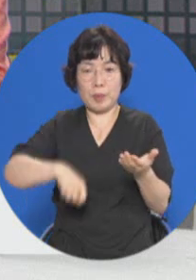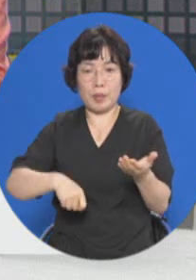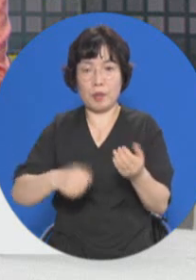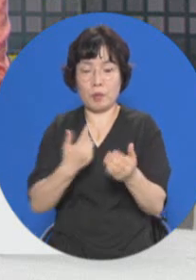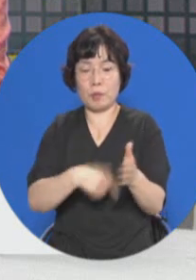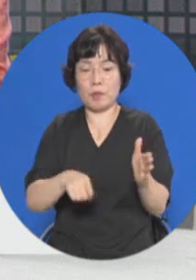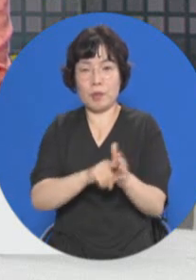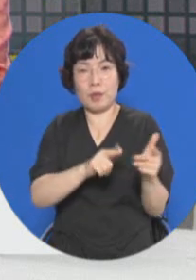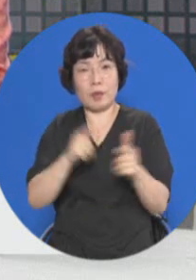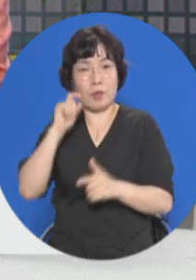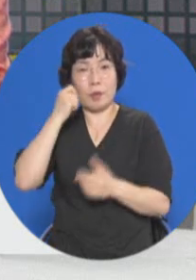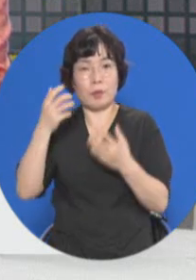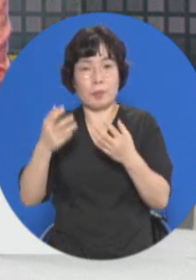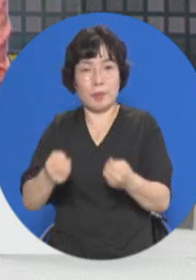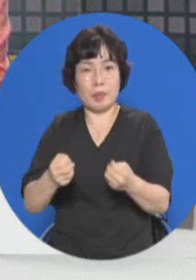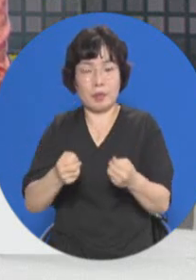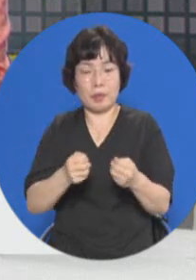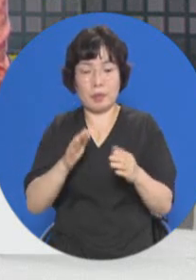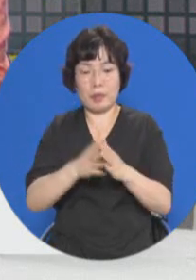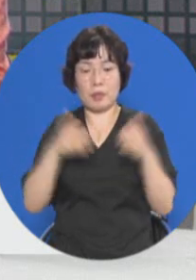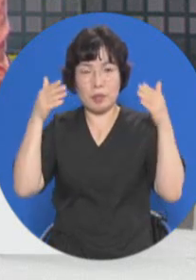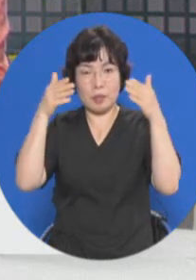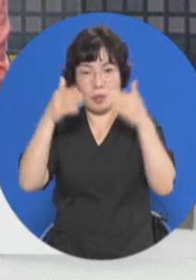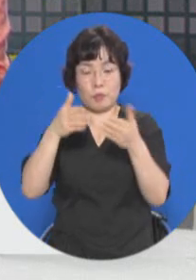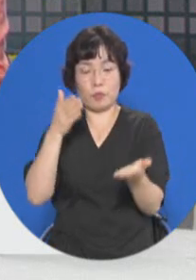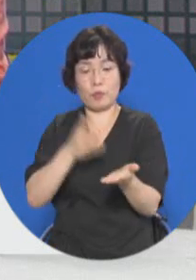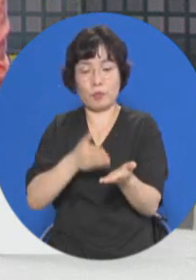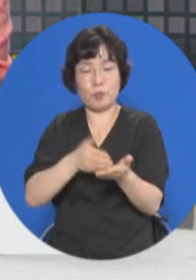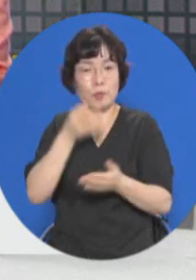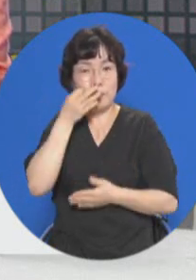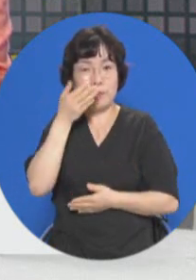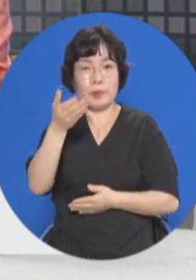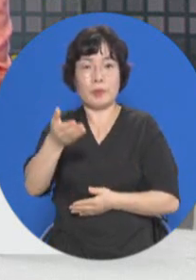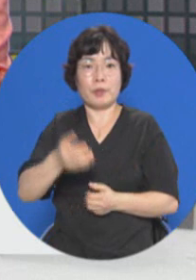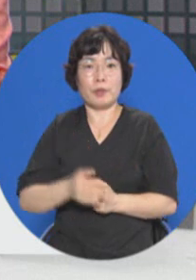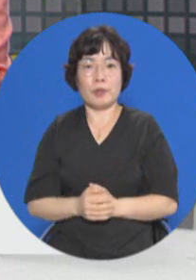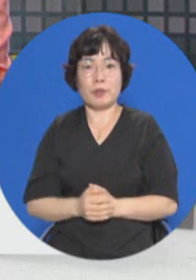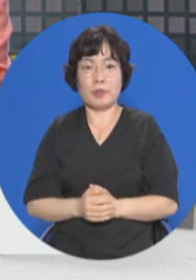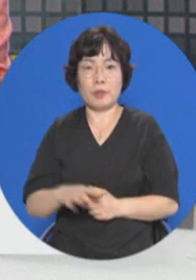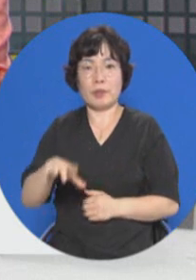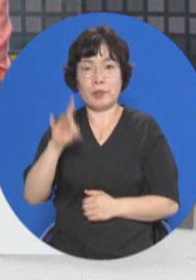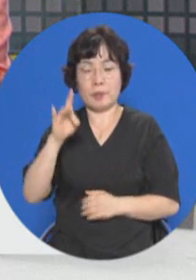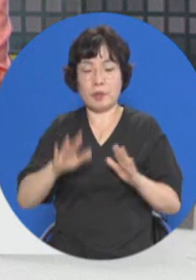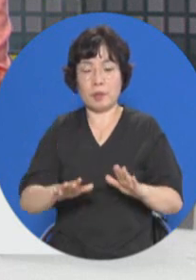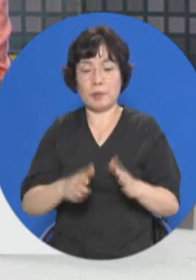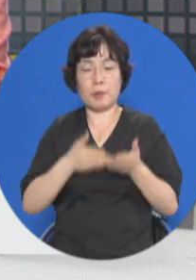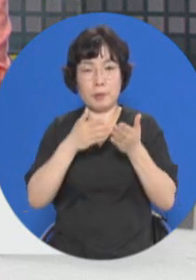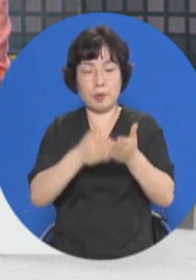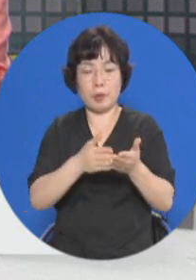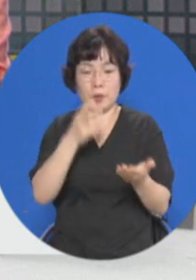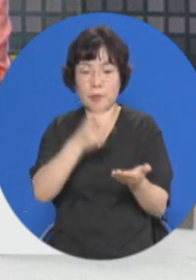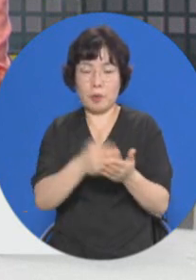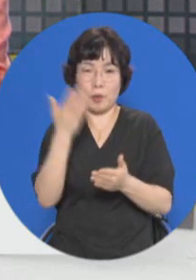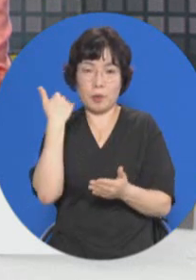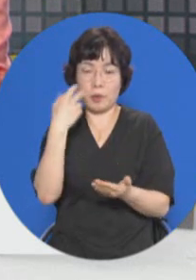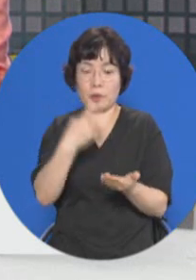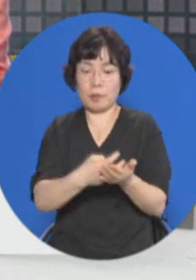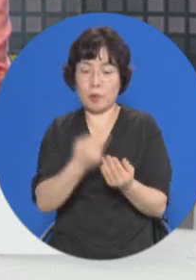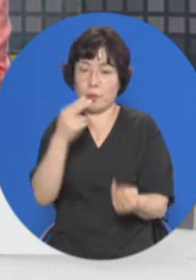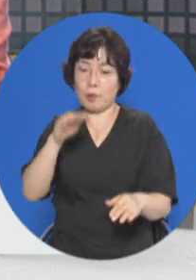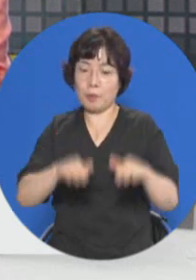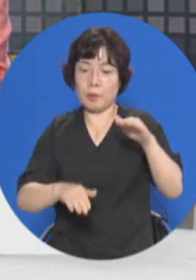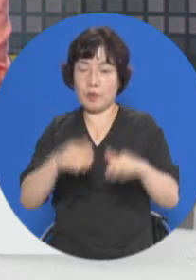여전히 넘어야 할 산이 많은데요. 오늘은 이 내용을 집중적으로 다뤄보겠습니다. 네, 먼저 이번에 발의된 법안은 이전 법안들과